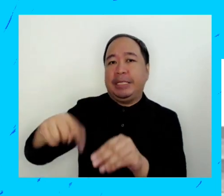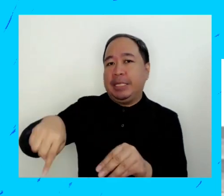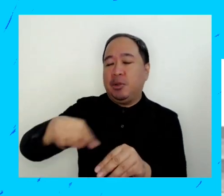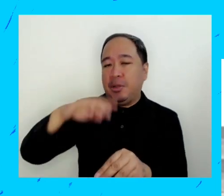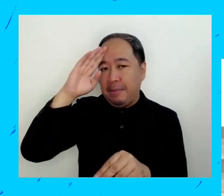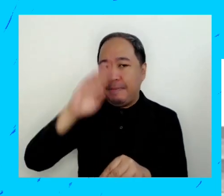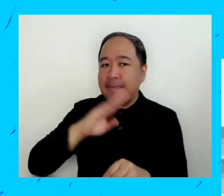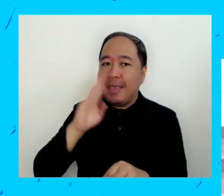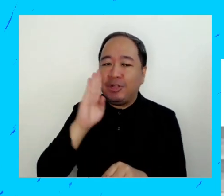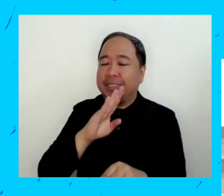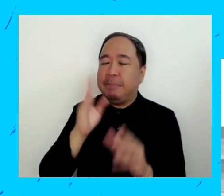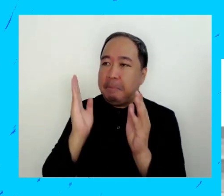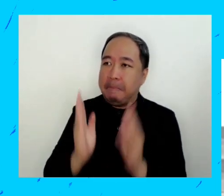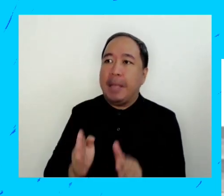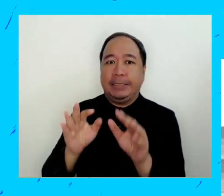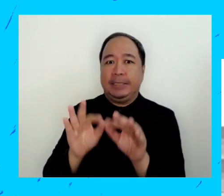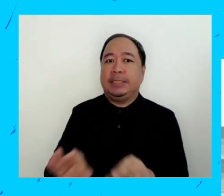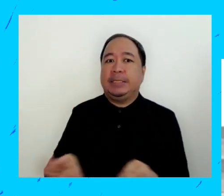très importante.